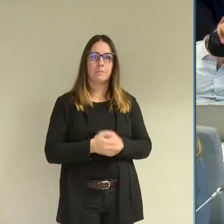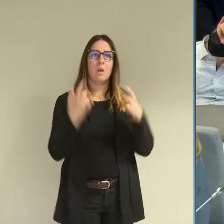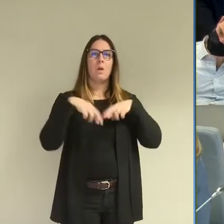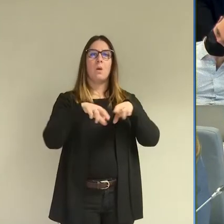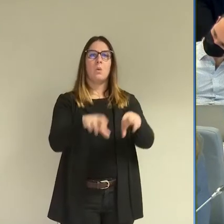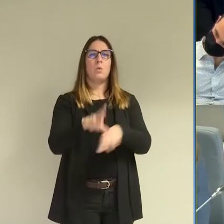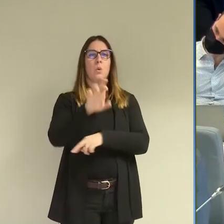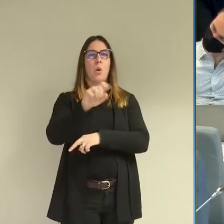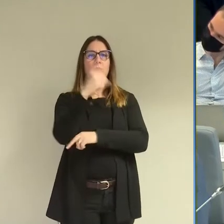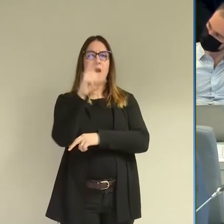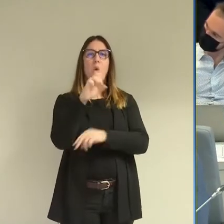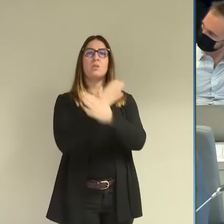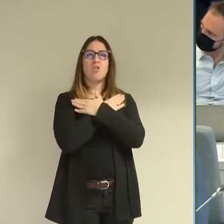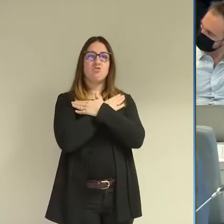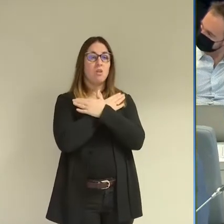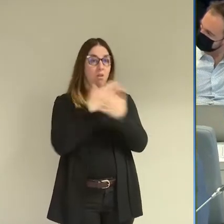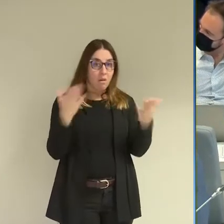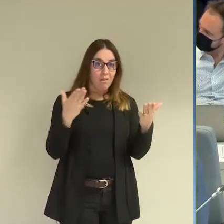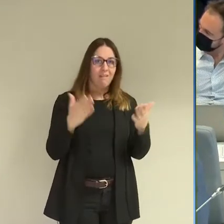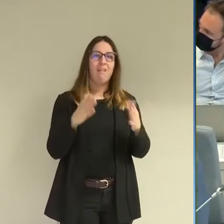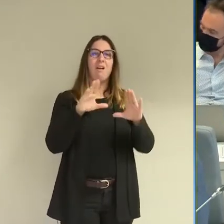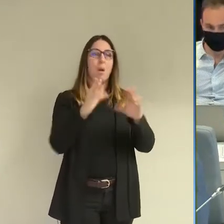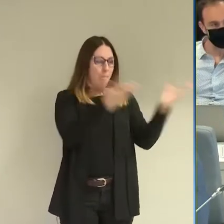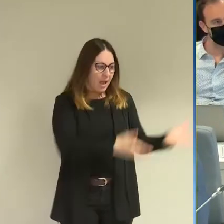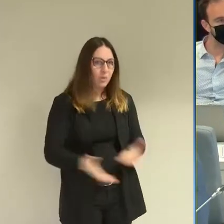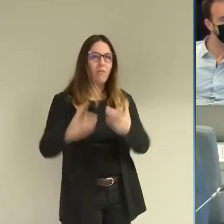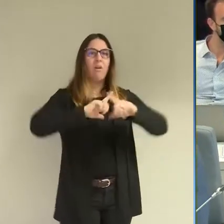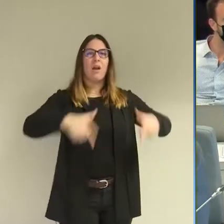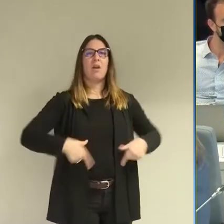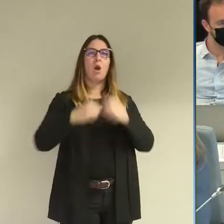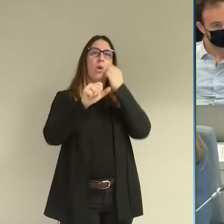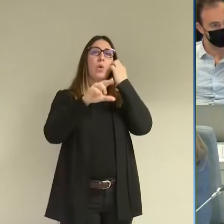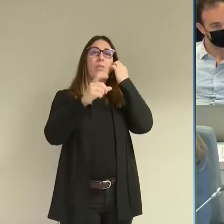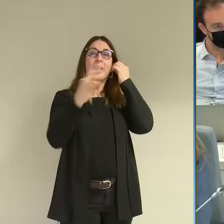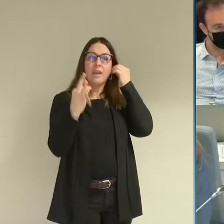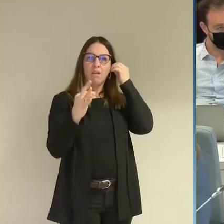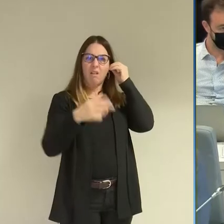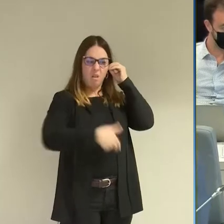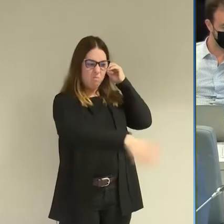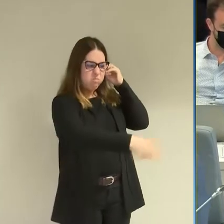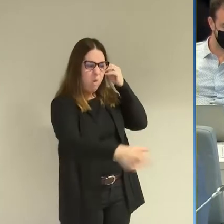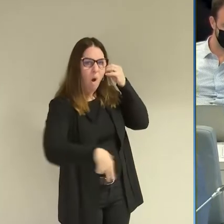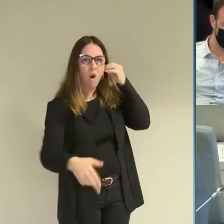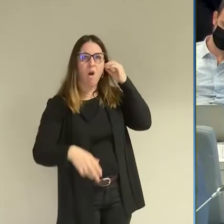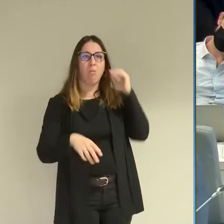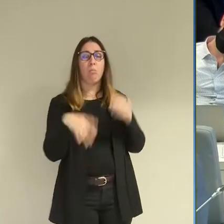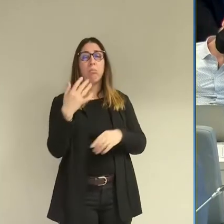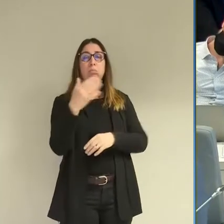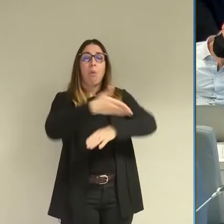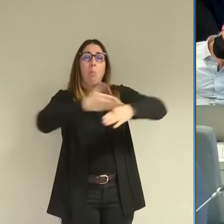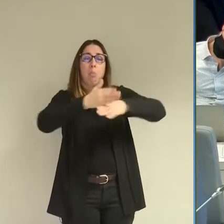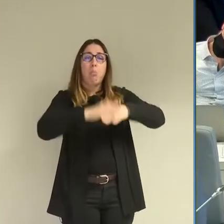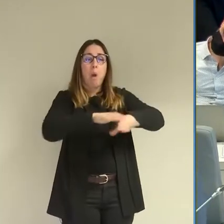pour constater l'avancement du projet place aux enfants devant l'école daudet de la peinture au sol des galets quelques poutres en bois